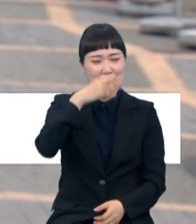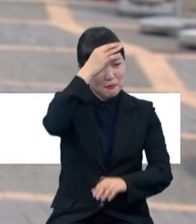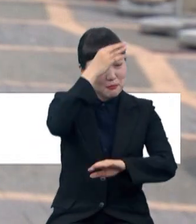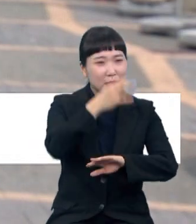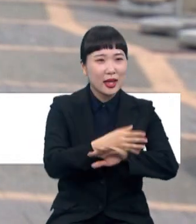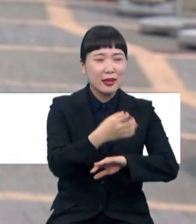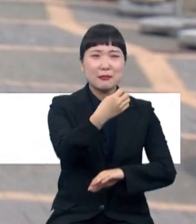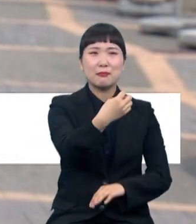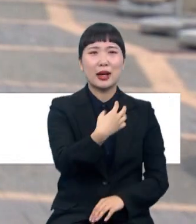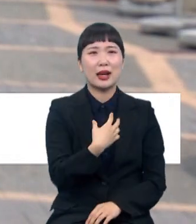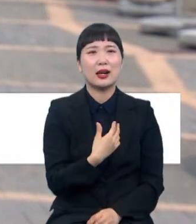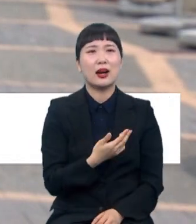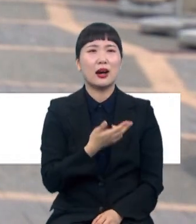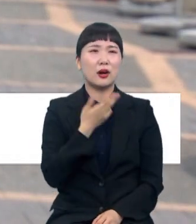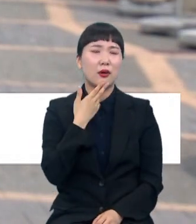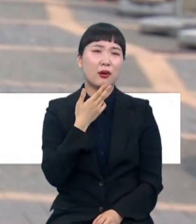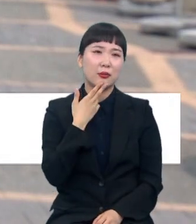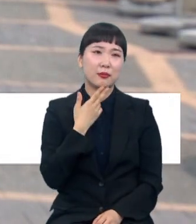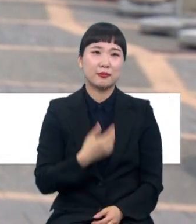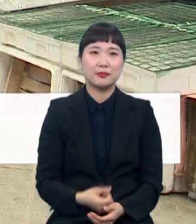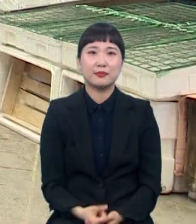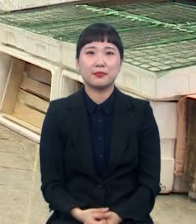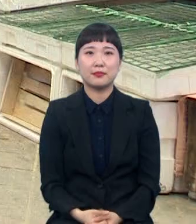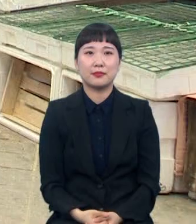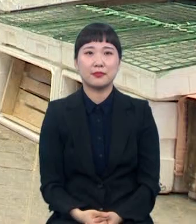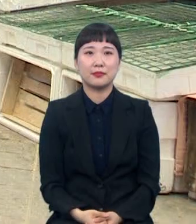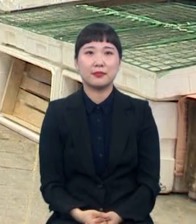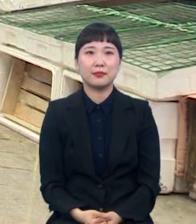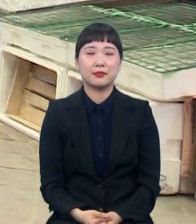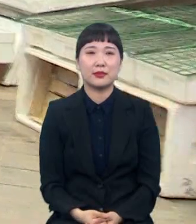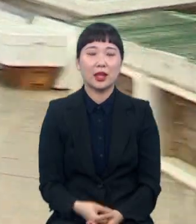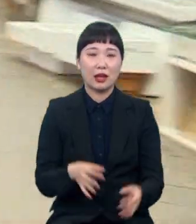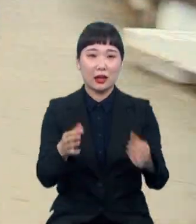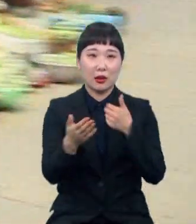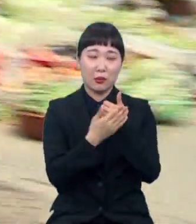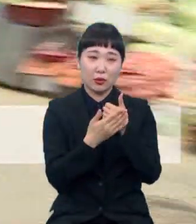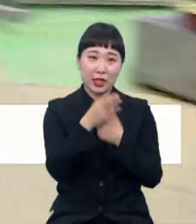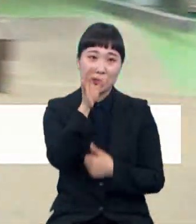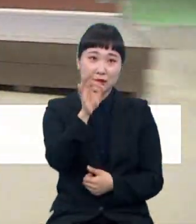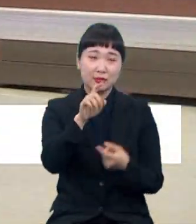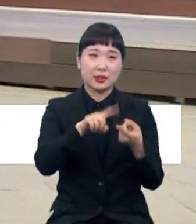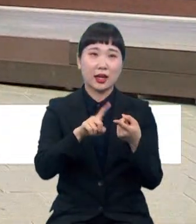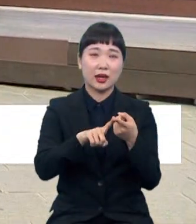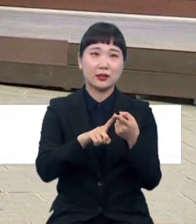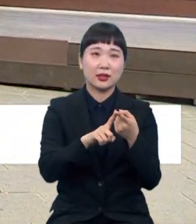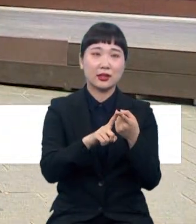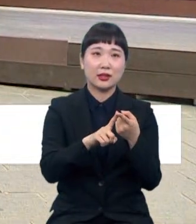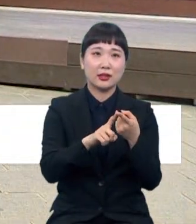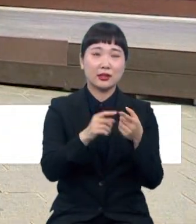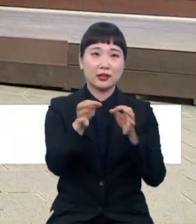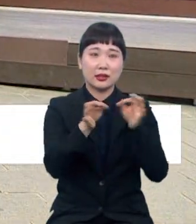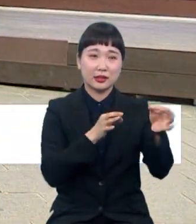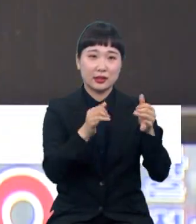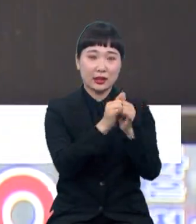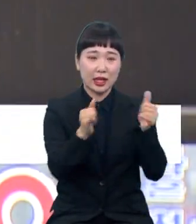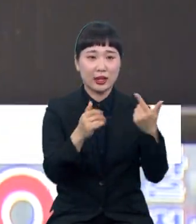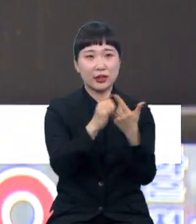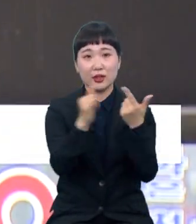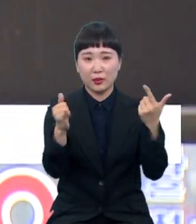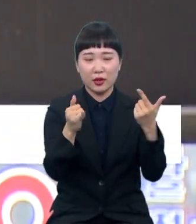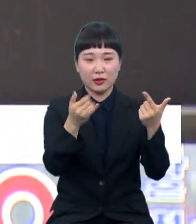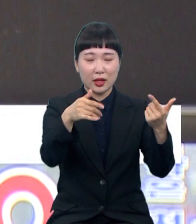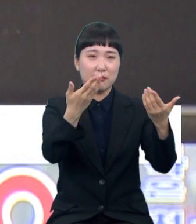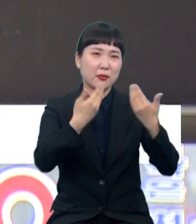한마디 미안하다는 말 한마디 못 들어봤습니다. 보상금이 책정된 상인 6명도 수령을 안 하고 있습니다.